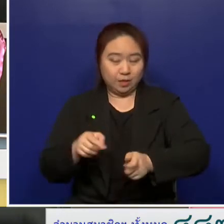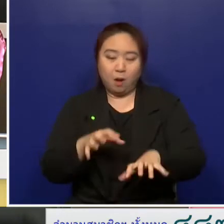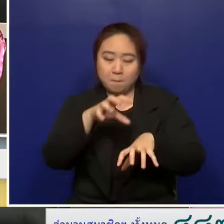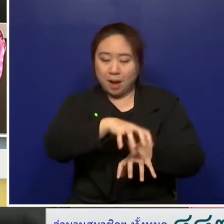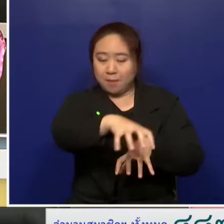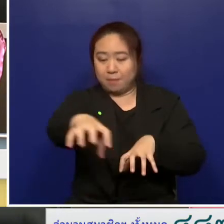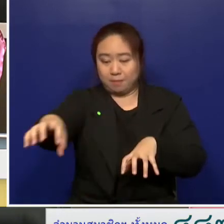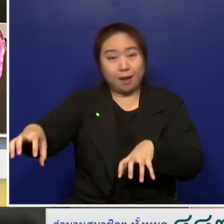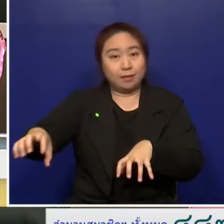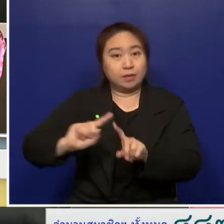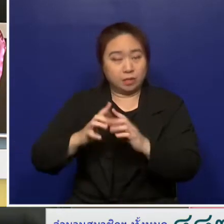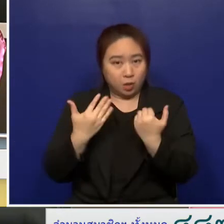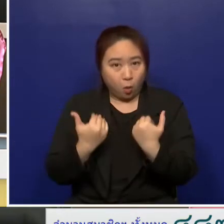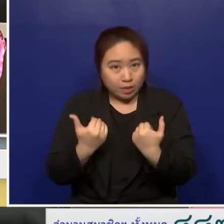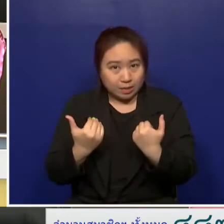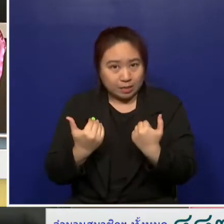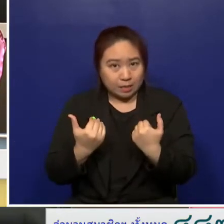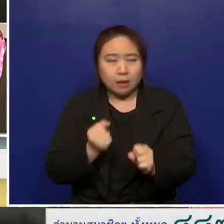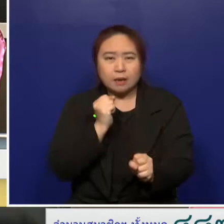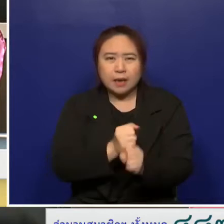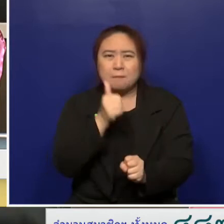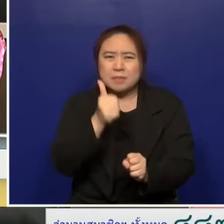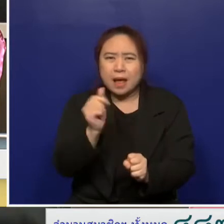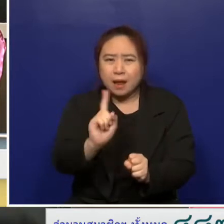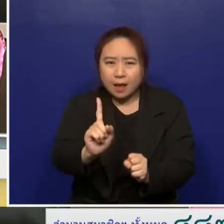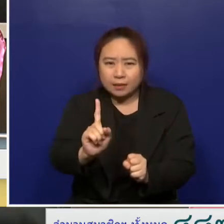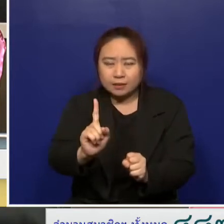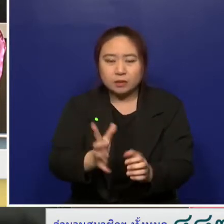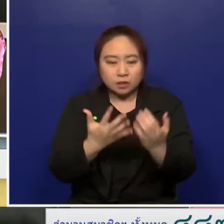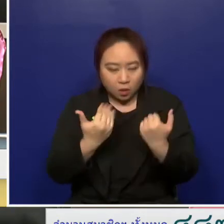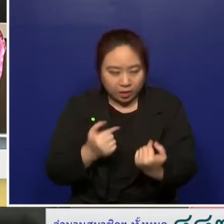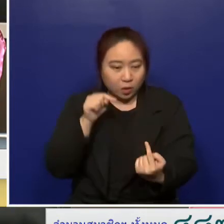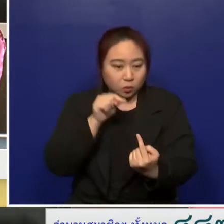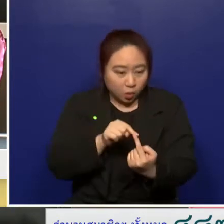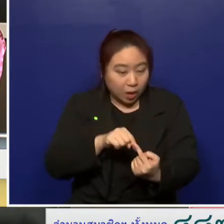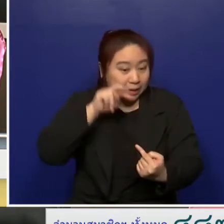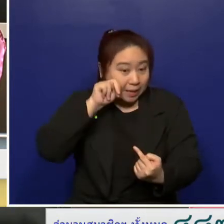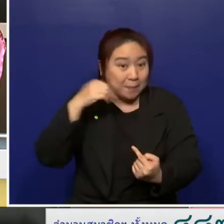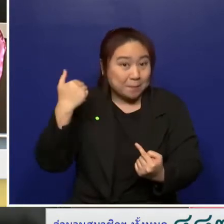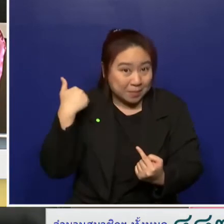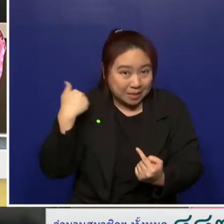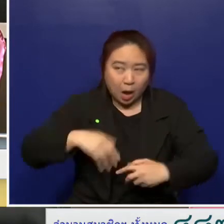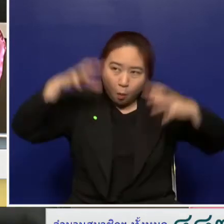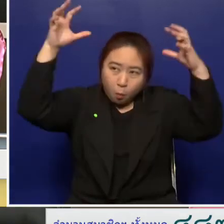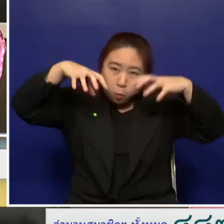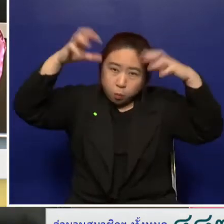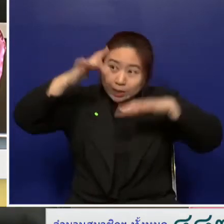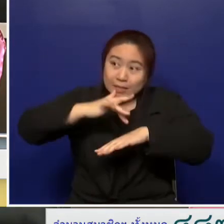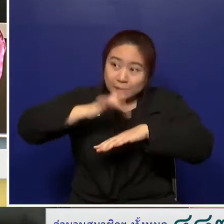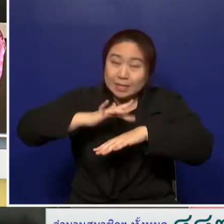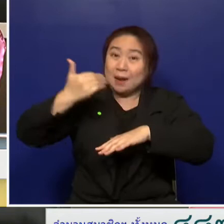สามารถปูกได้เฉพาะหอดูพอปุกโดยเพื่องพาน้ำฝนจากธรรมชาติ